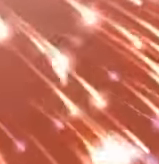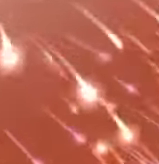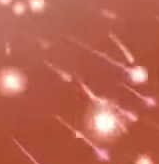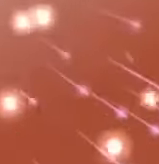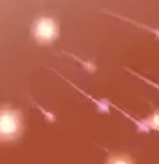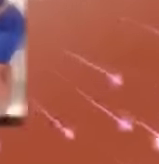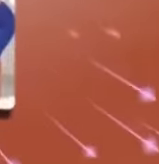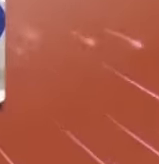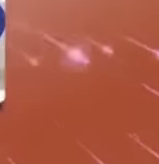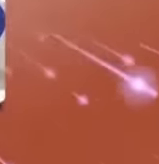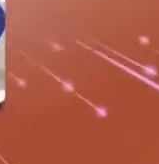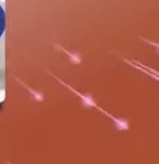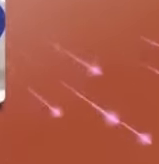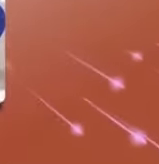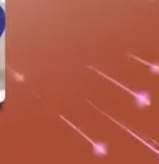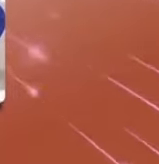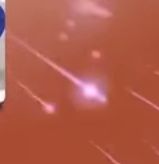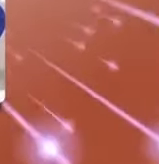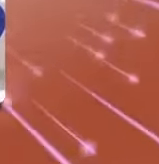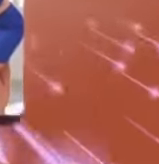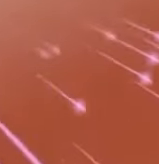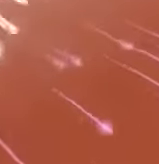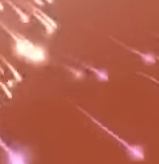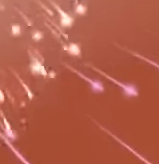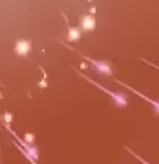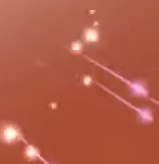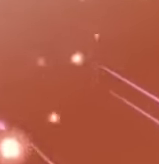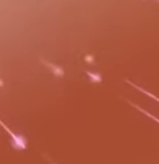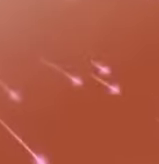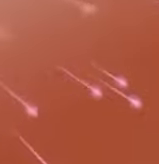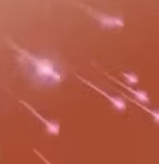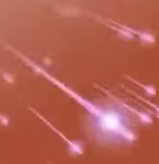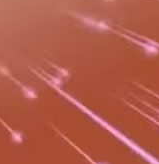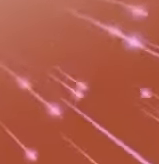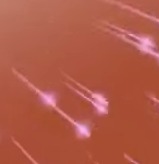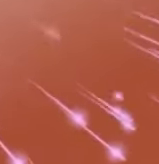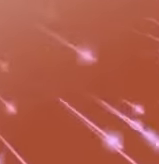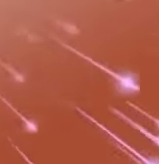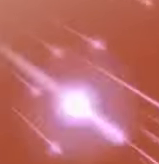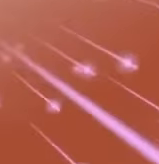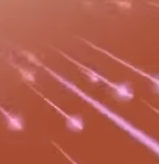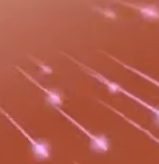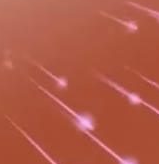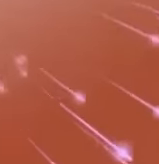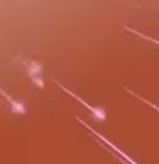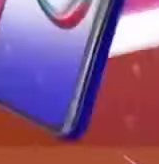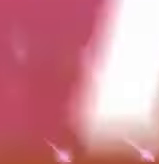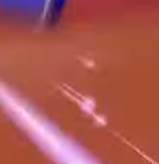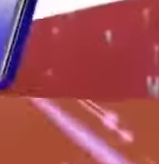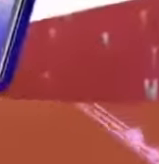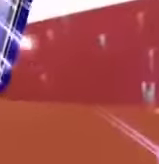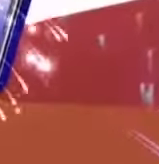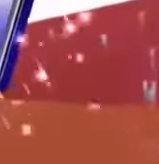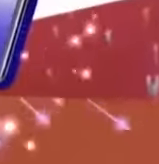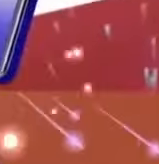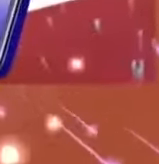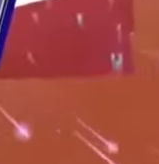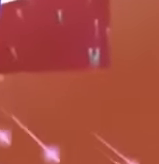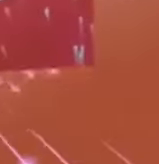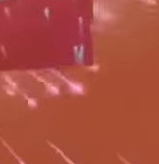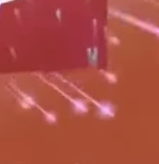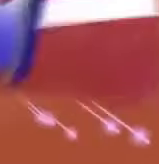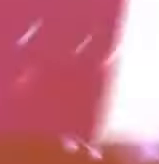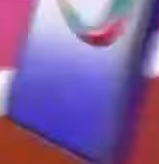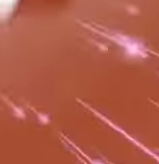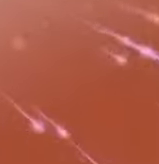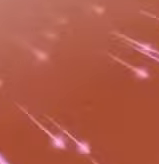All out, lalo ang saya ng inyong panonood. Dahil all out ang chance mong manalo sa All Out Pop